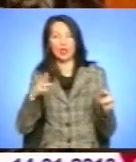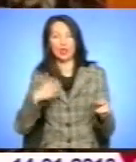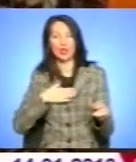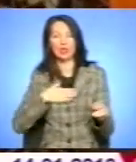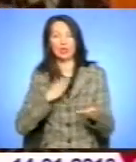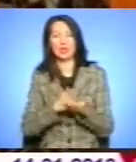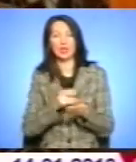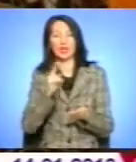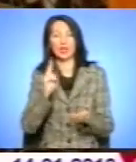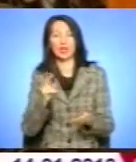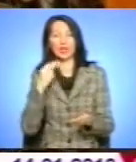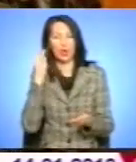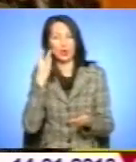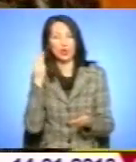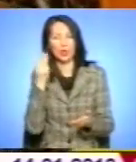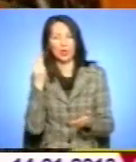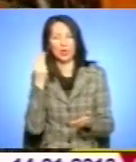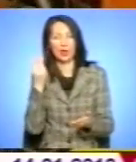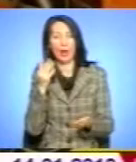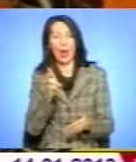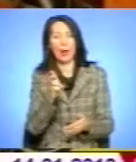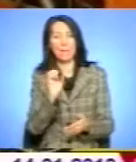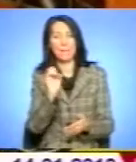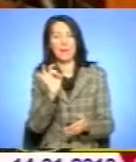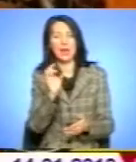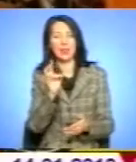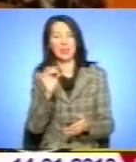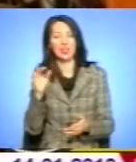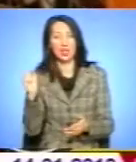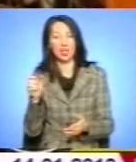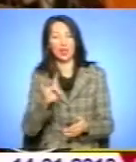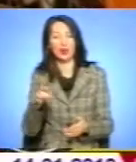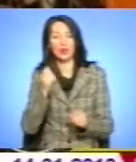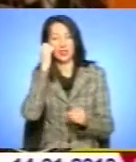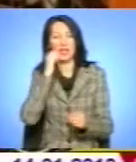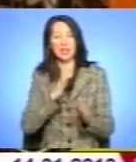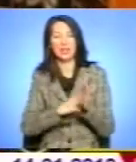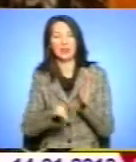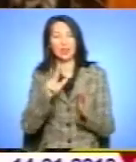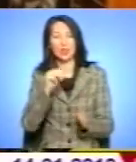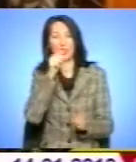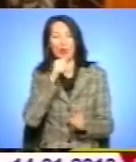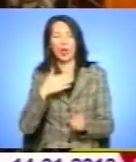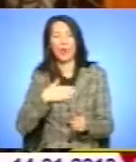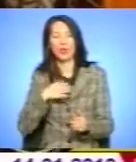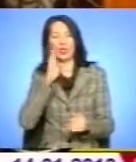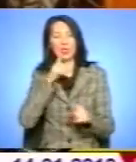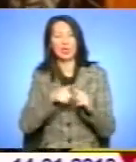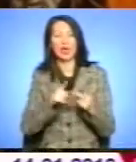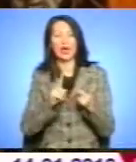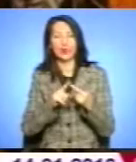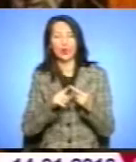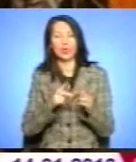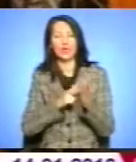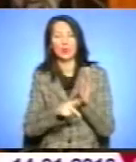тьотя є там в Береженському районі, така вже старенька, 93 роки. У мене сестра двоюрідна, 81